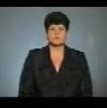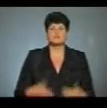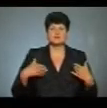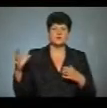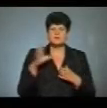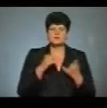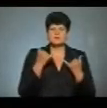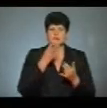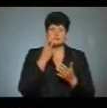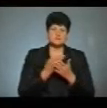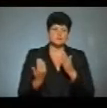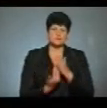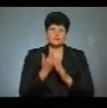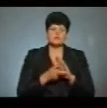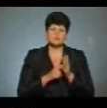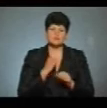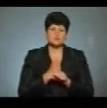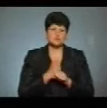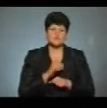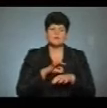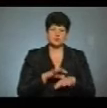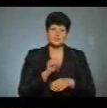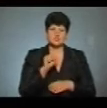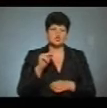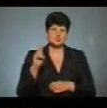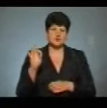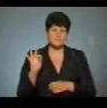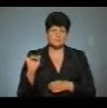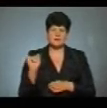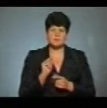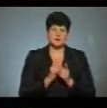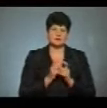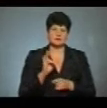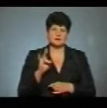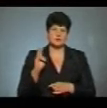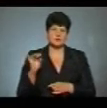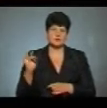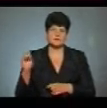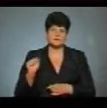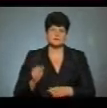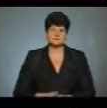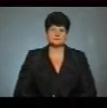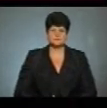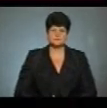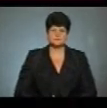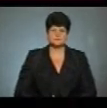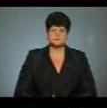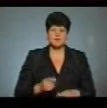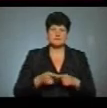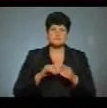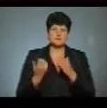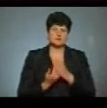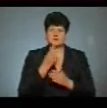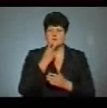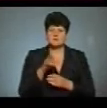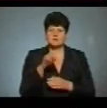Вітаю всіх, хто зараз з нами. Ви дивитесь новини. У студії для вас працюють ведуча Анастасія Чичко і сурдоперекладач Надія Коцовська. І у цьому випуску